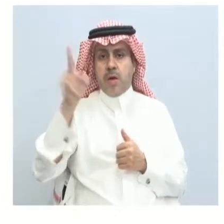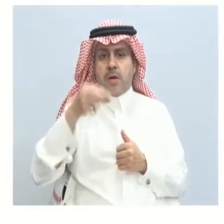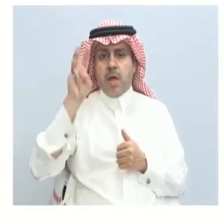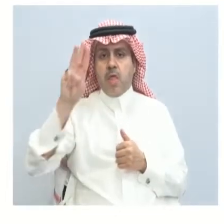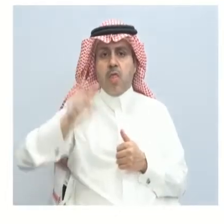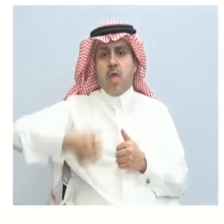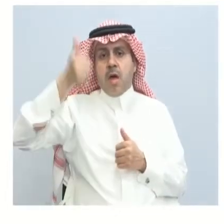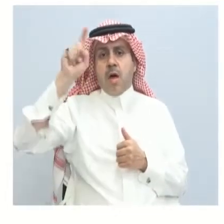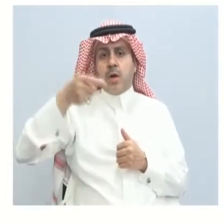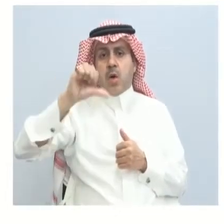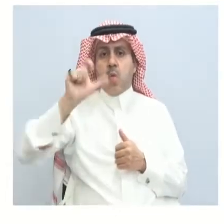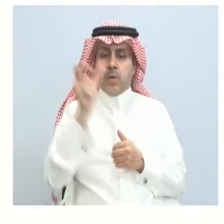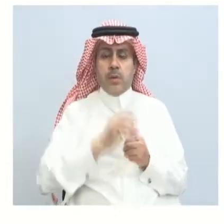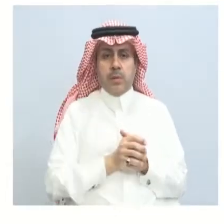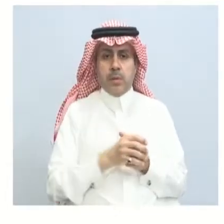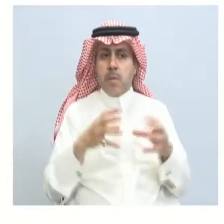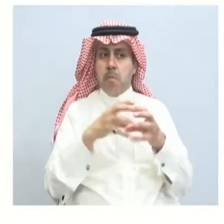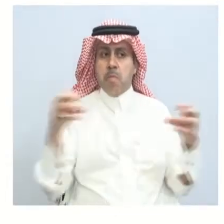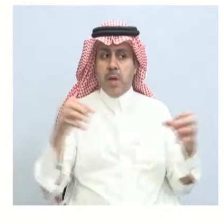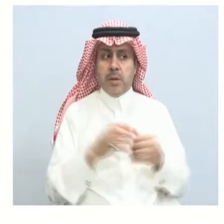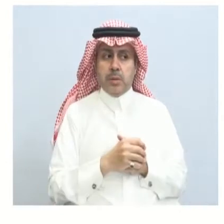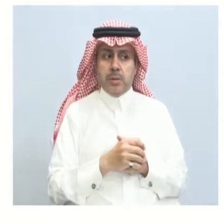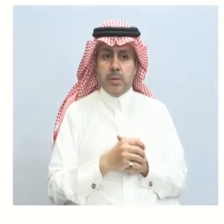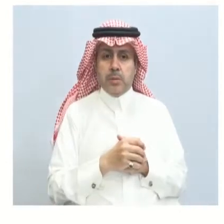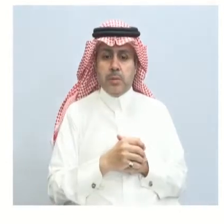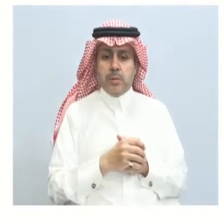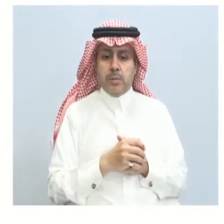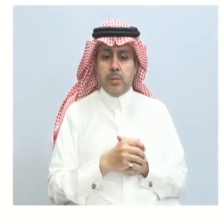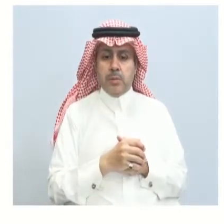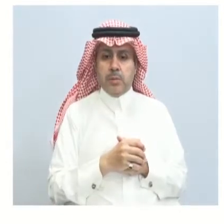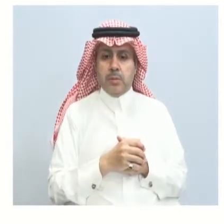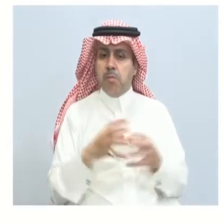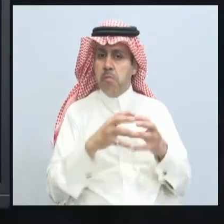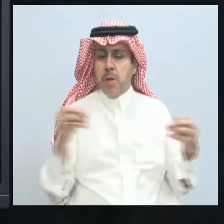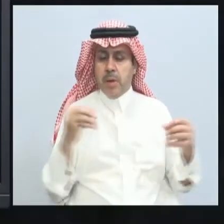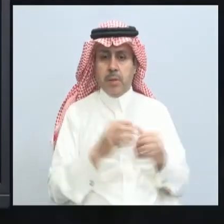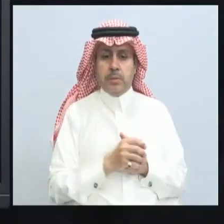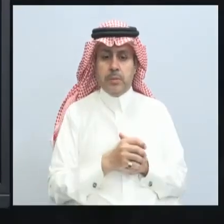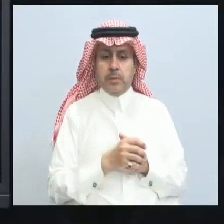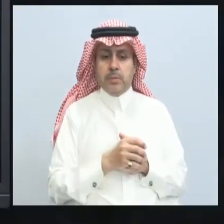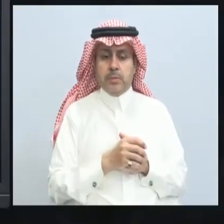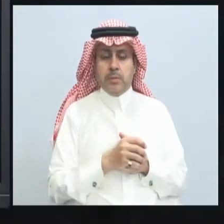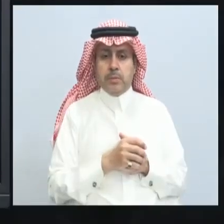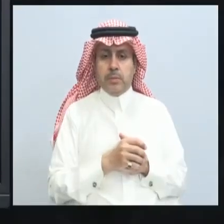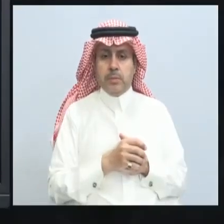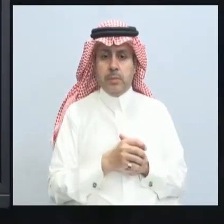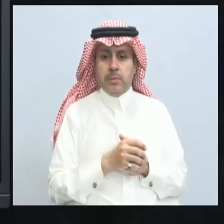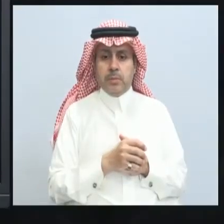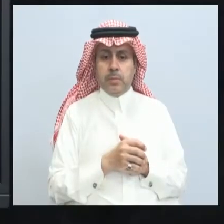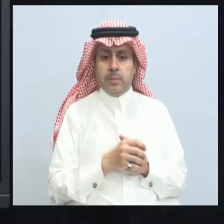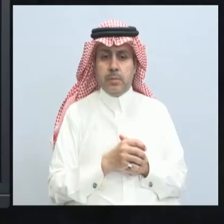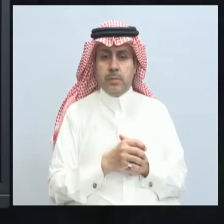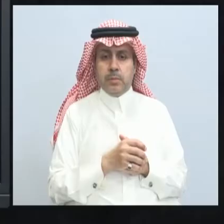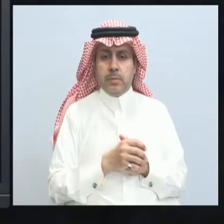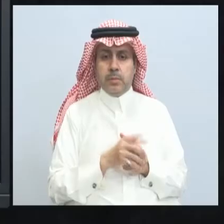الثرثارون ما معنى كلمه الثرثار الثرثارون ما ما المقصود بهذه الكلمه